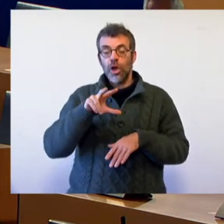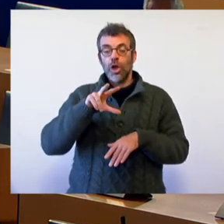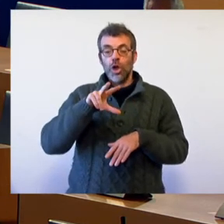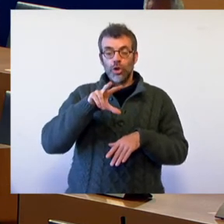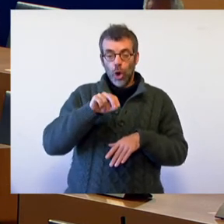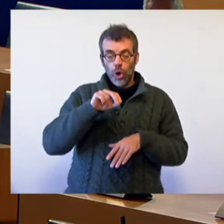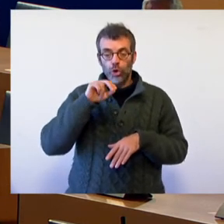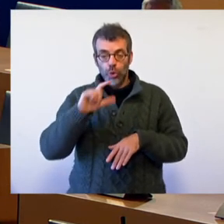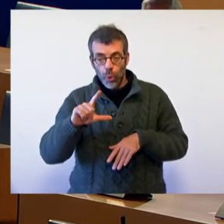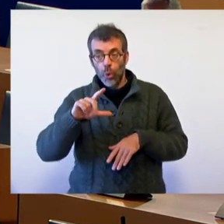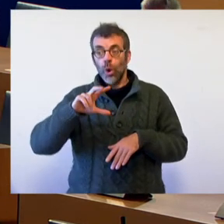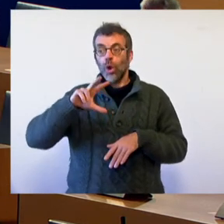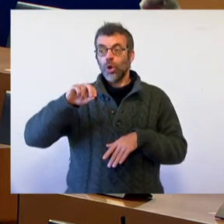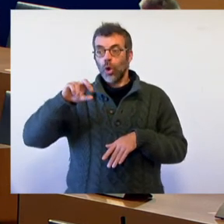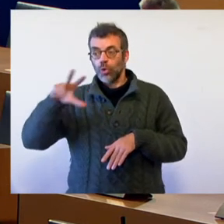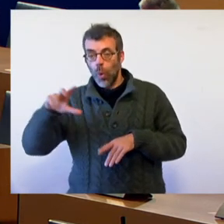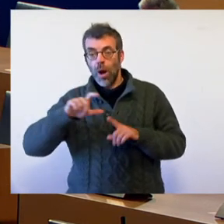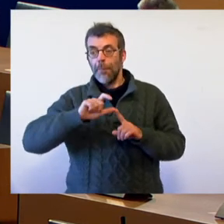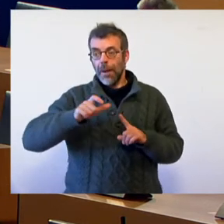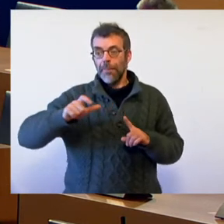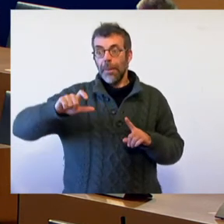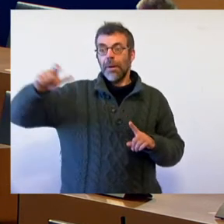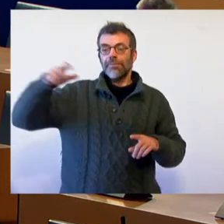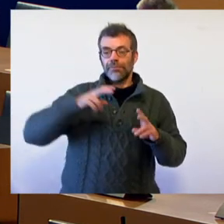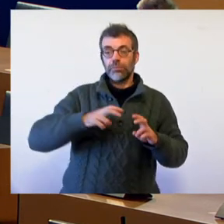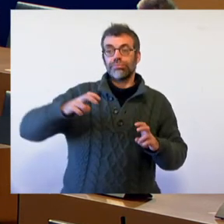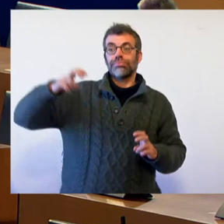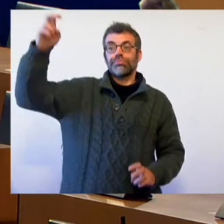c'est une obligation légale. On ne peut pas,